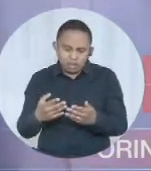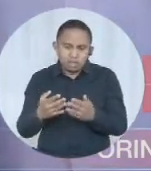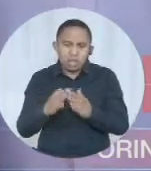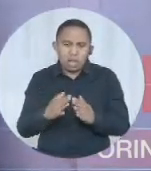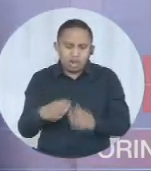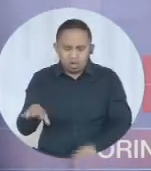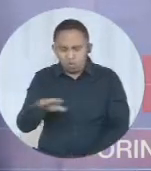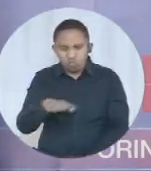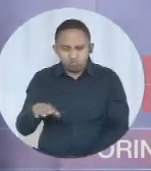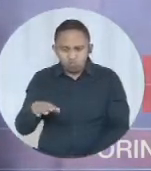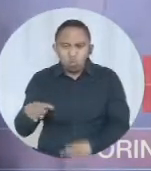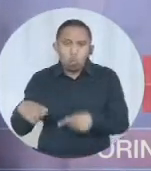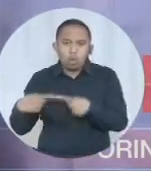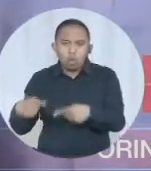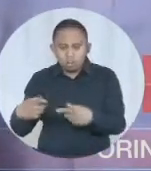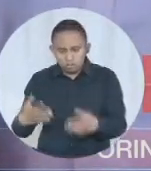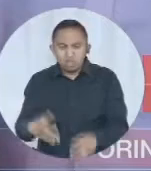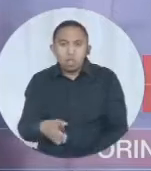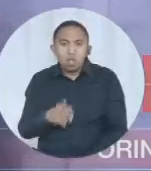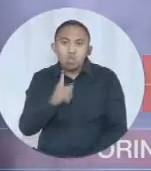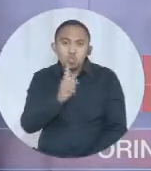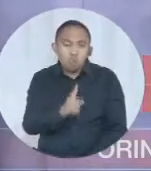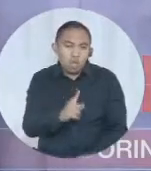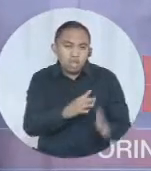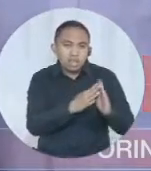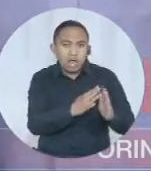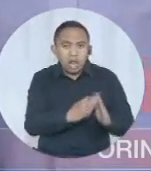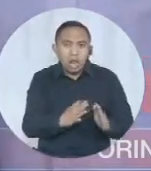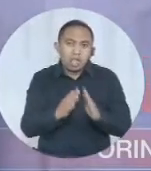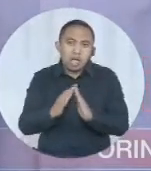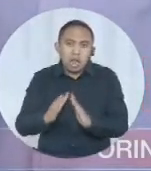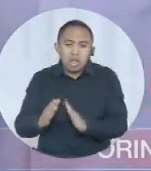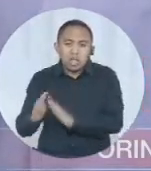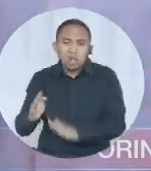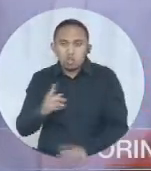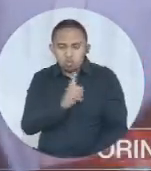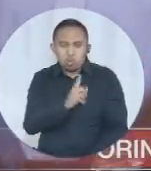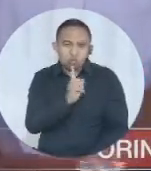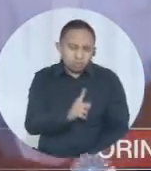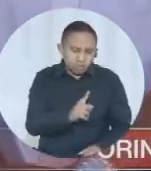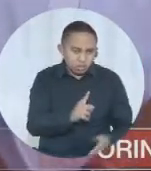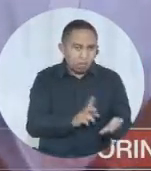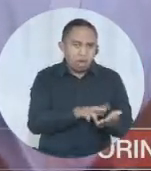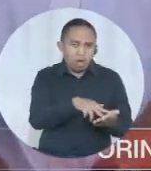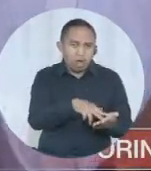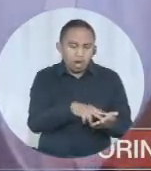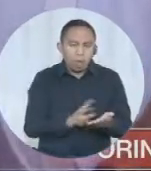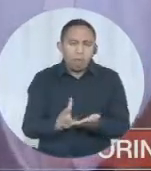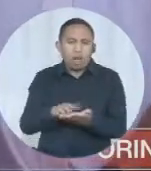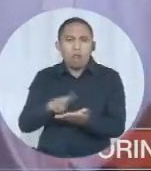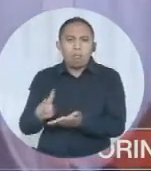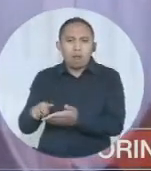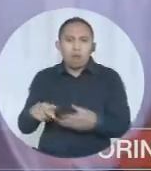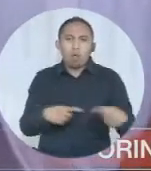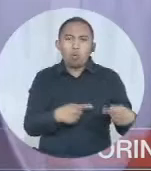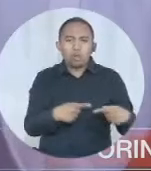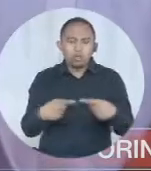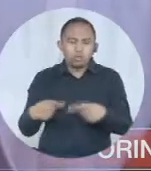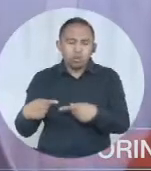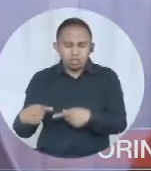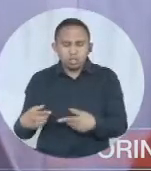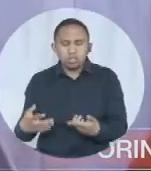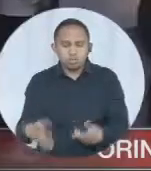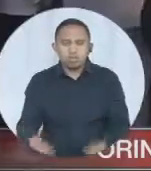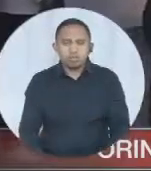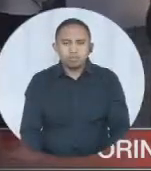tsika moa nametraka ny hoe isan-tanàna dia isy ny tanikesa indostrialy na le hoe izay pays dia izay a dia ao anatin'ny fiodirana ny